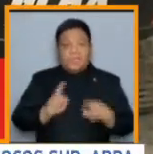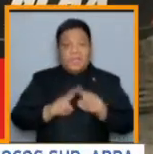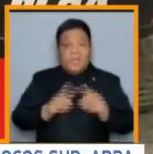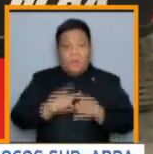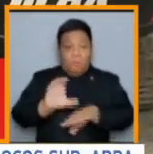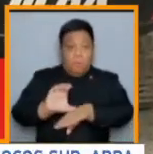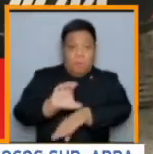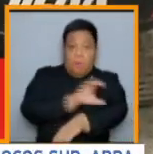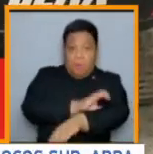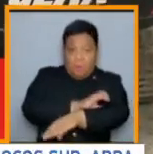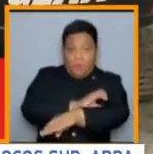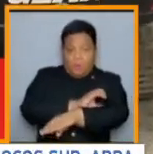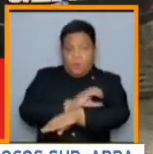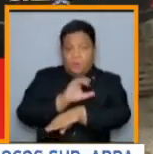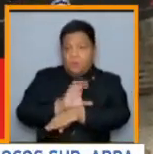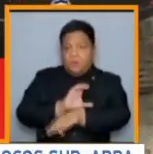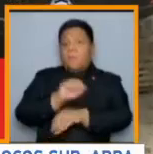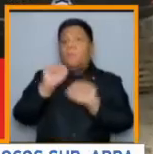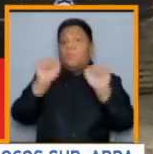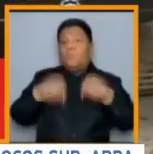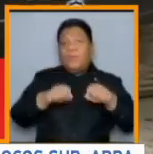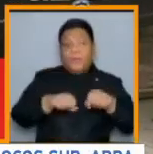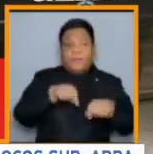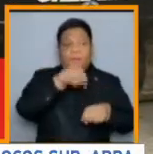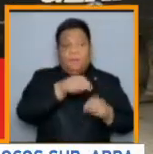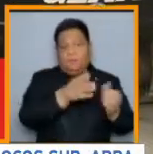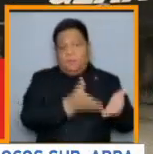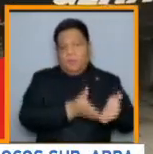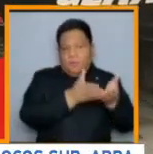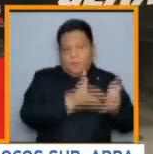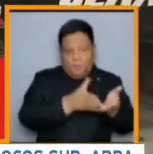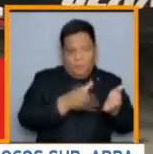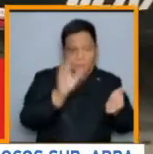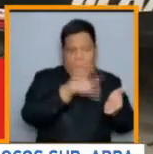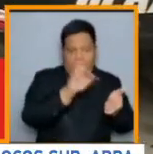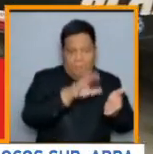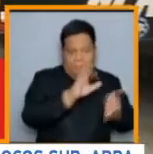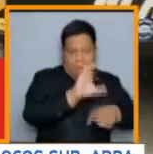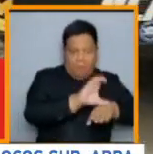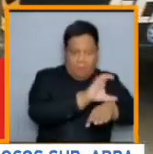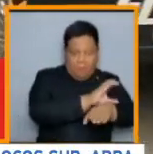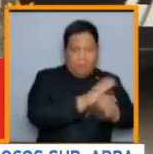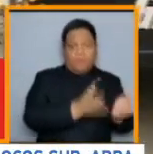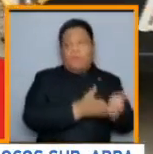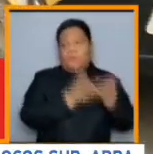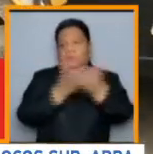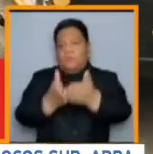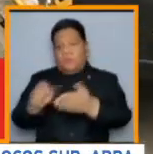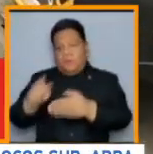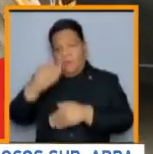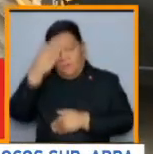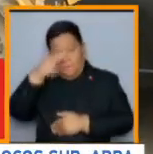i-barge papuntang Cavite at doon na lang kunin ang mga truck na hindi makakadaan dito sa Rojas Boulevard.